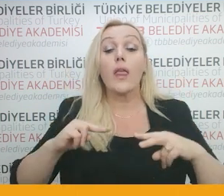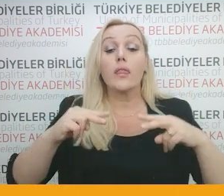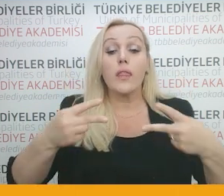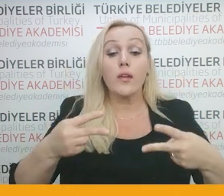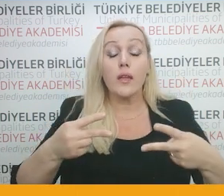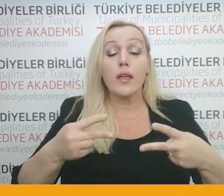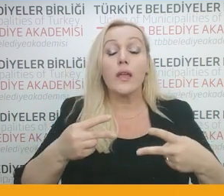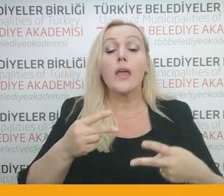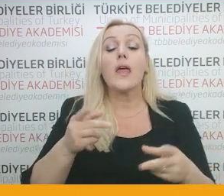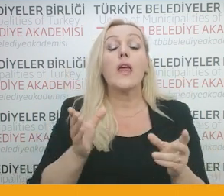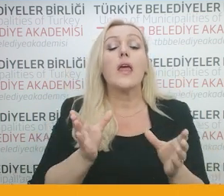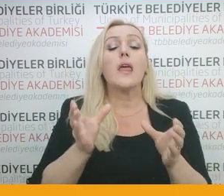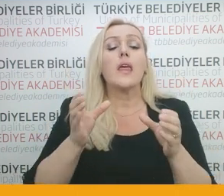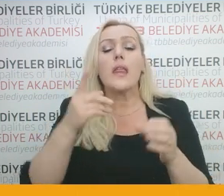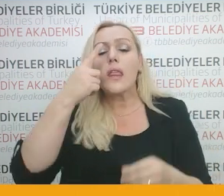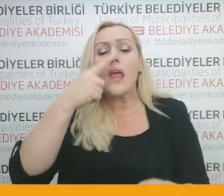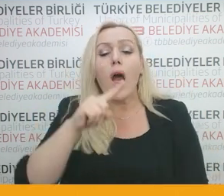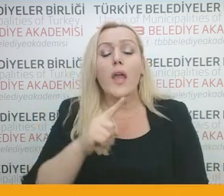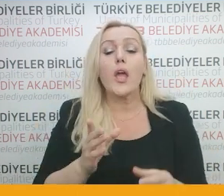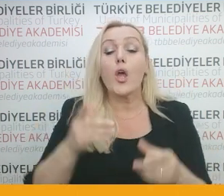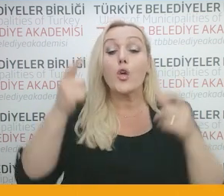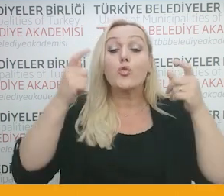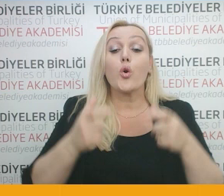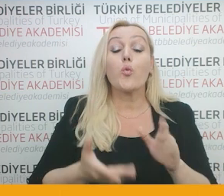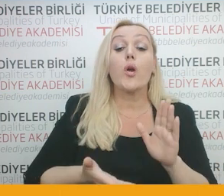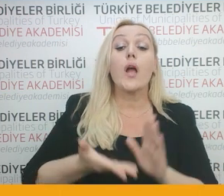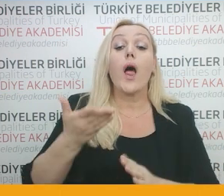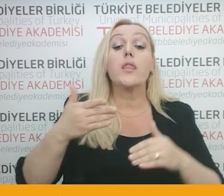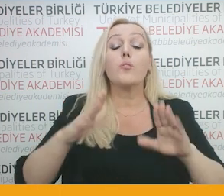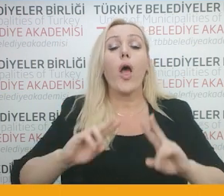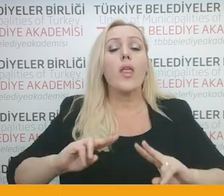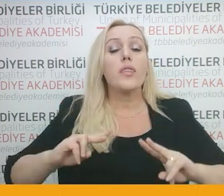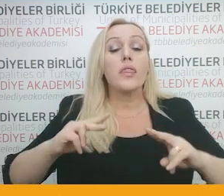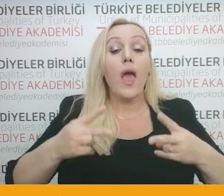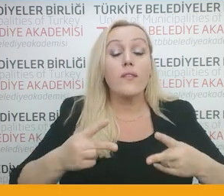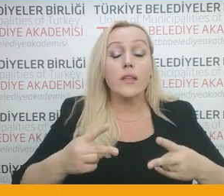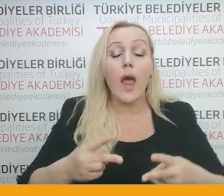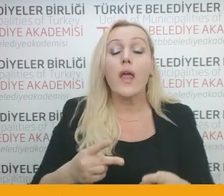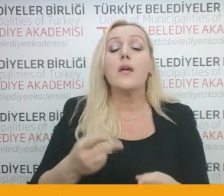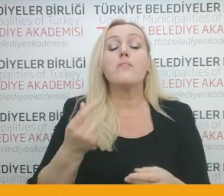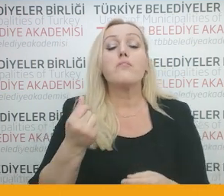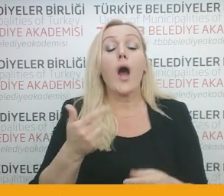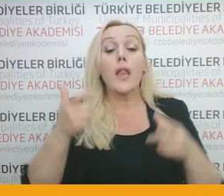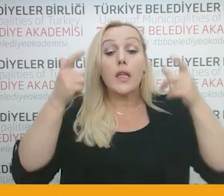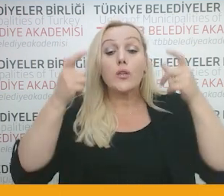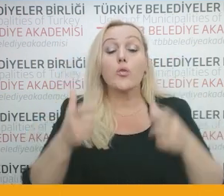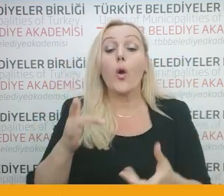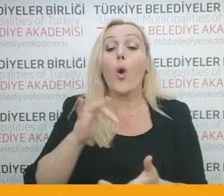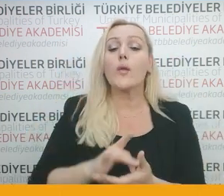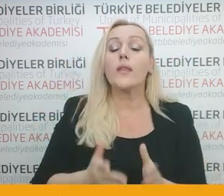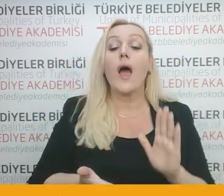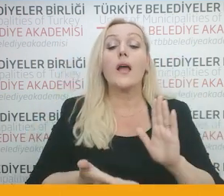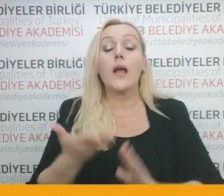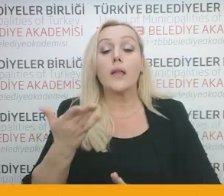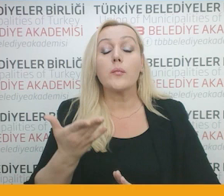idari sorumluluğu kaldırmamakla birlikte yetkiyi devreden harcama yetkisinin mali sorumluluğunu ortadan kaldırmaktadır. Yani